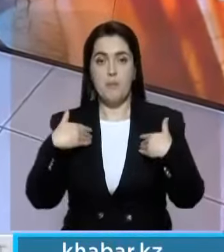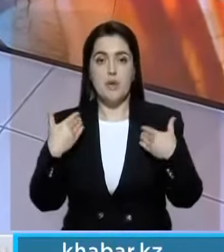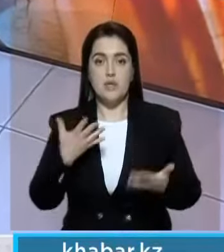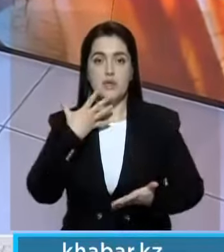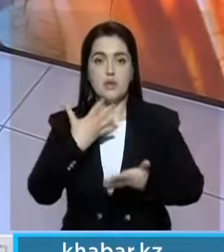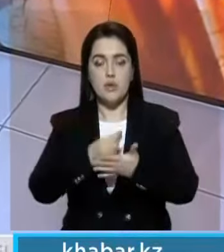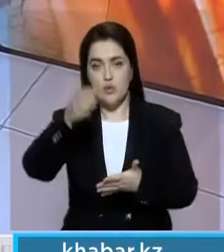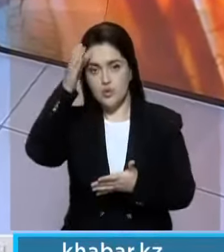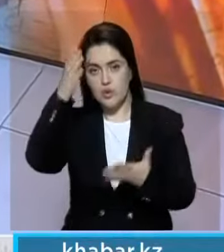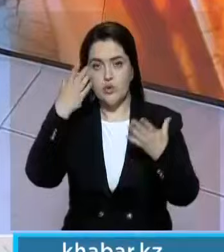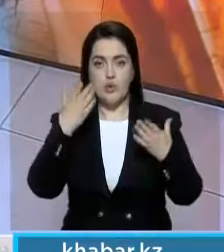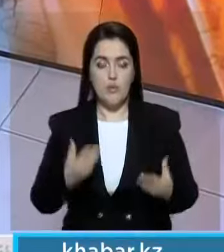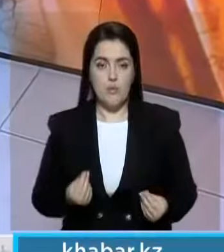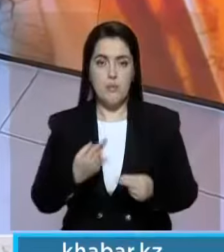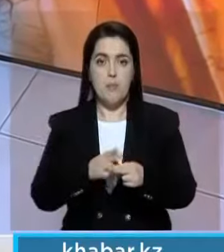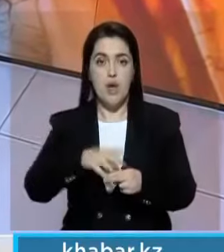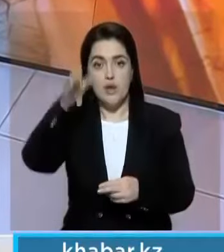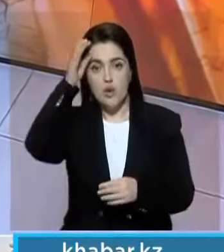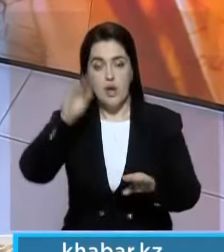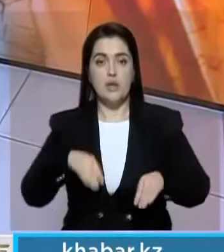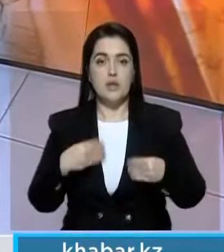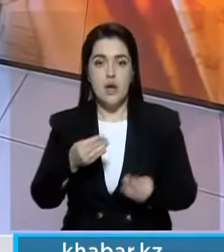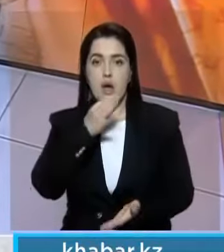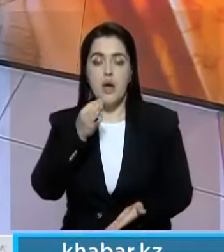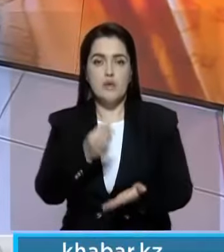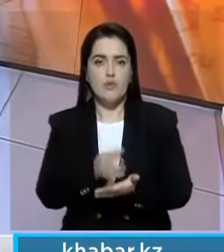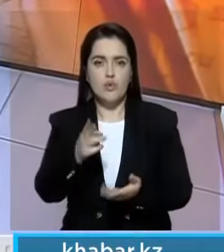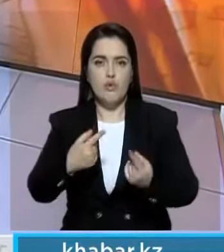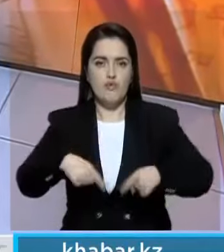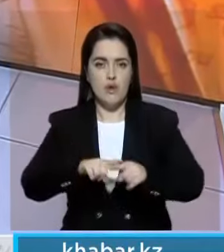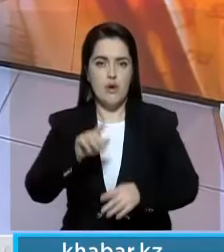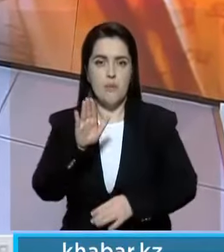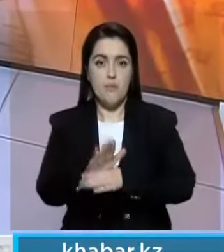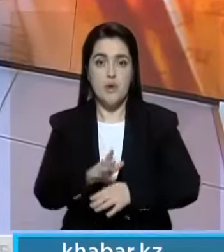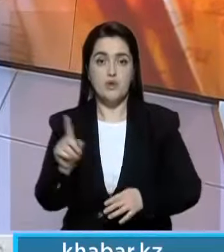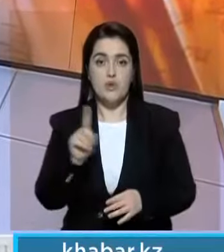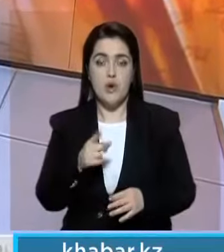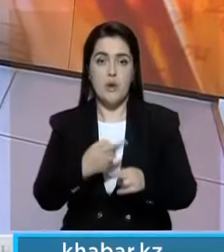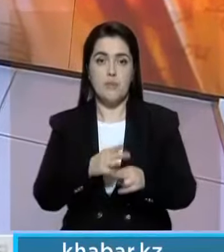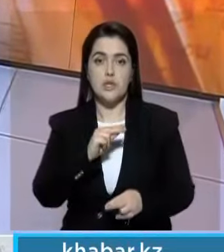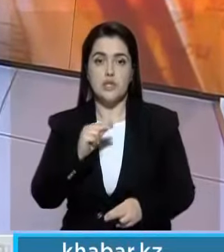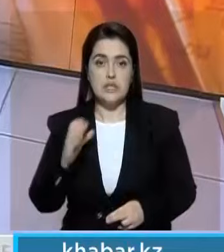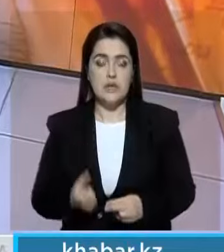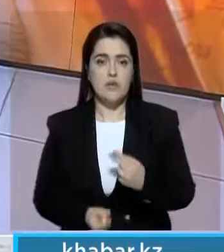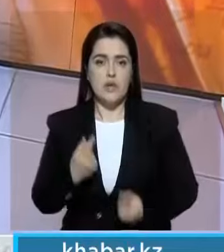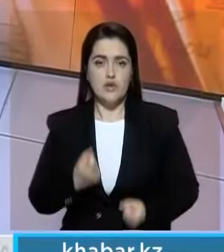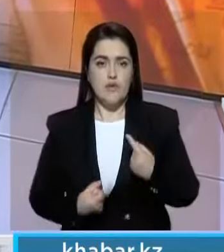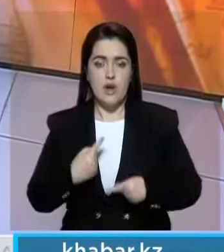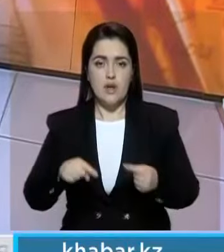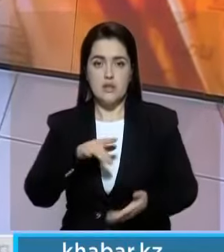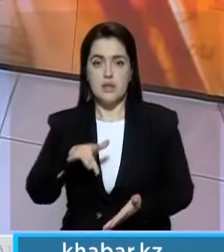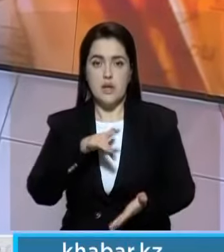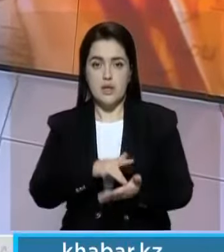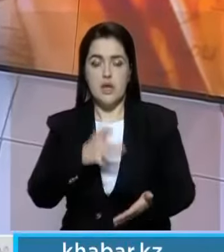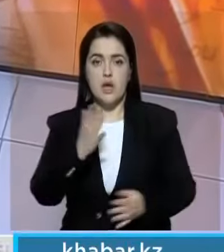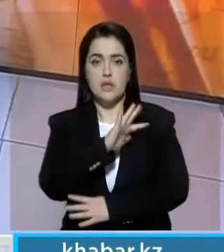поздравил отечественных учёных с Днём науки и дал ответственным ведомствам ряд поручений отметив что чрезвычайные ситуации возникающие в разных